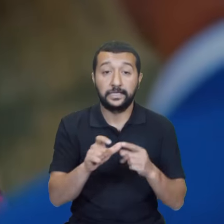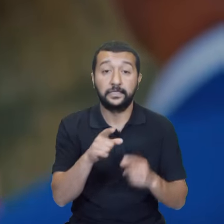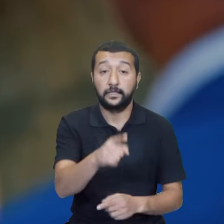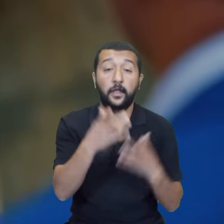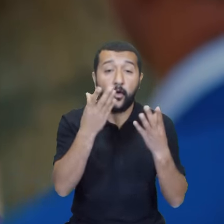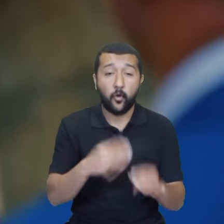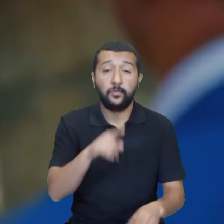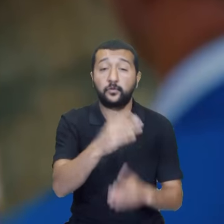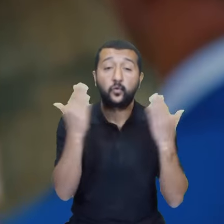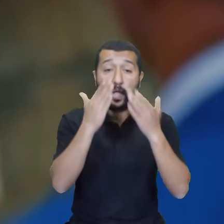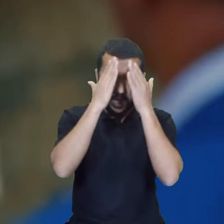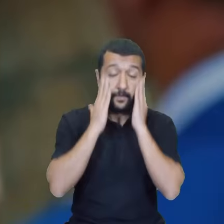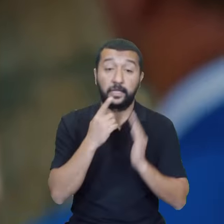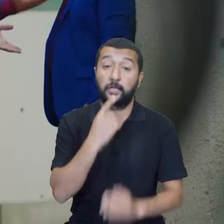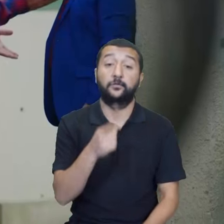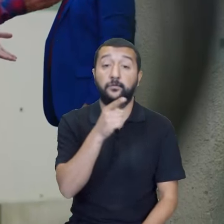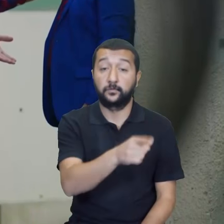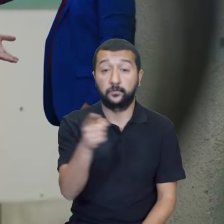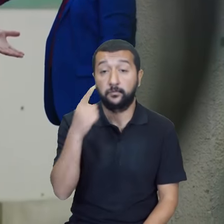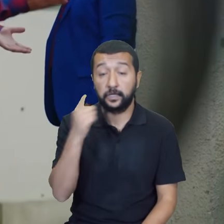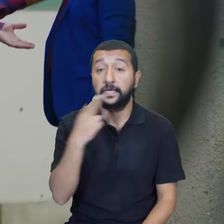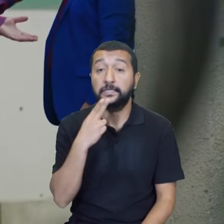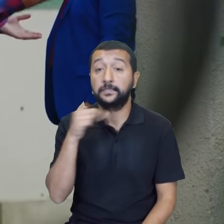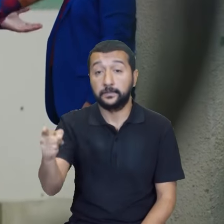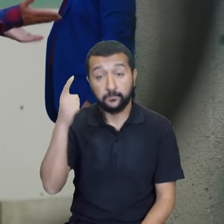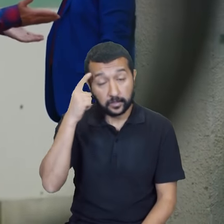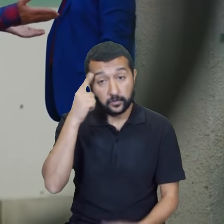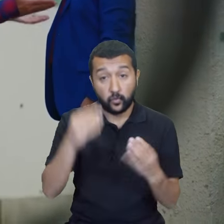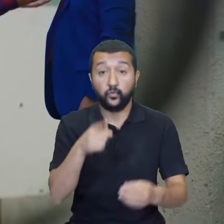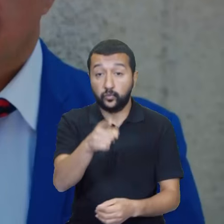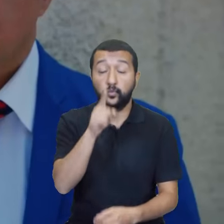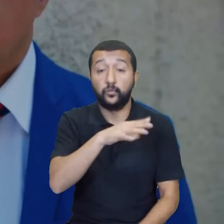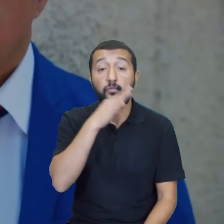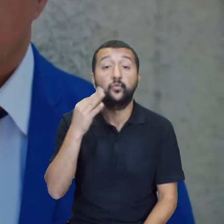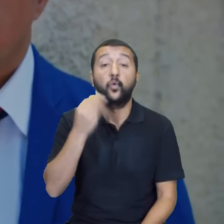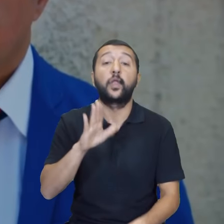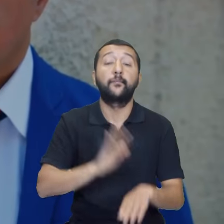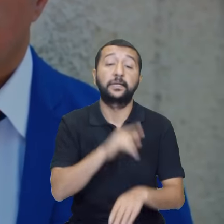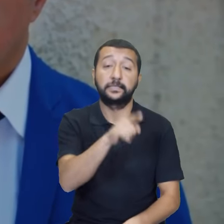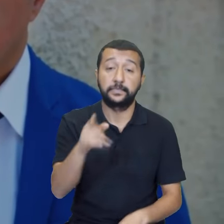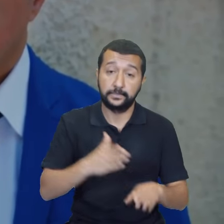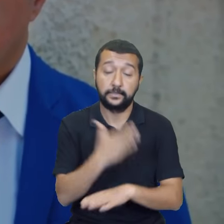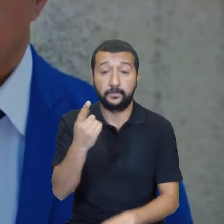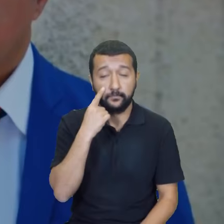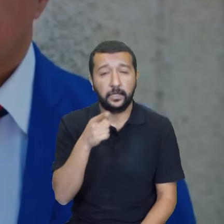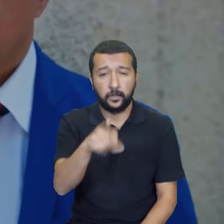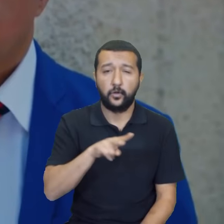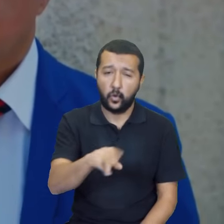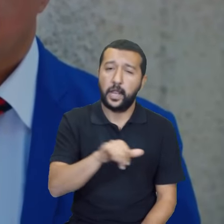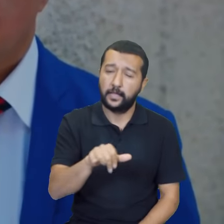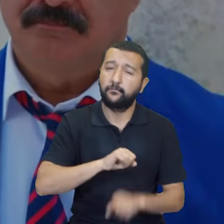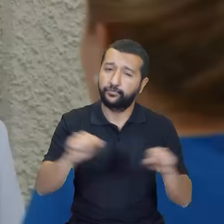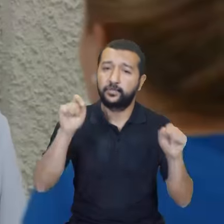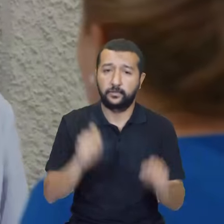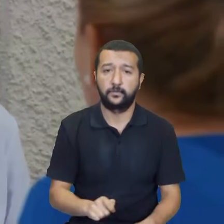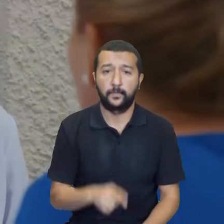Şener, olmayacak duaya amin diyorsun. Bak o kadın başınızda olduğu sürece mutlu olamazsınız zaten. Bak yol yakınken